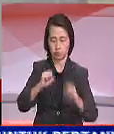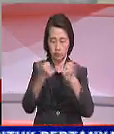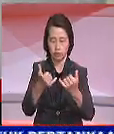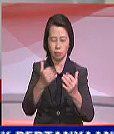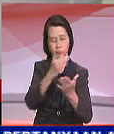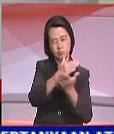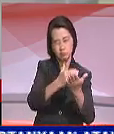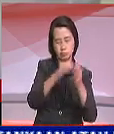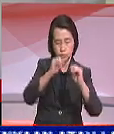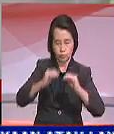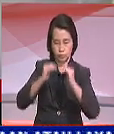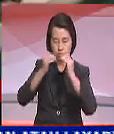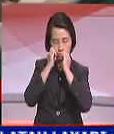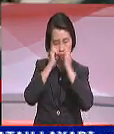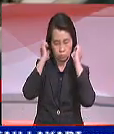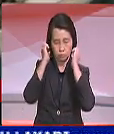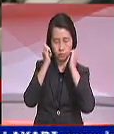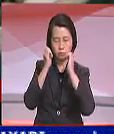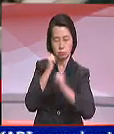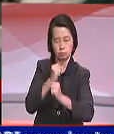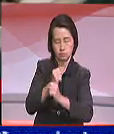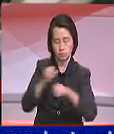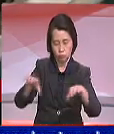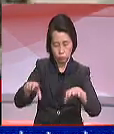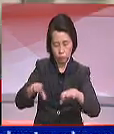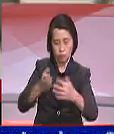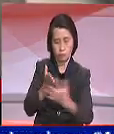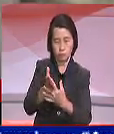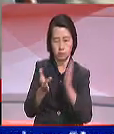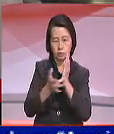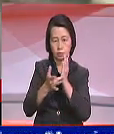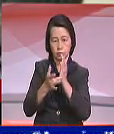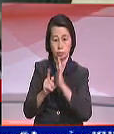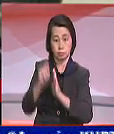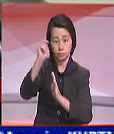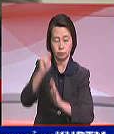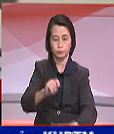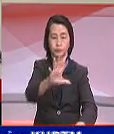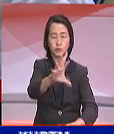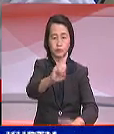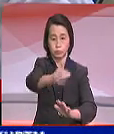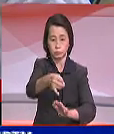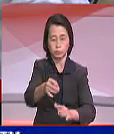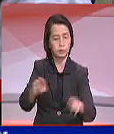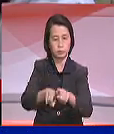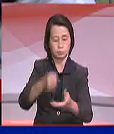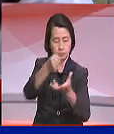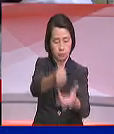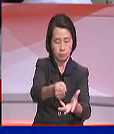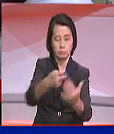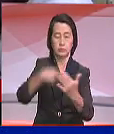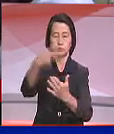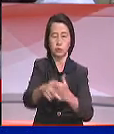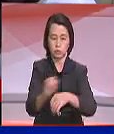pertengahan dapat meningkatkan kecekapan operasi dan pembuatan menerusi teknologi tinggi. RM50 juta ringgit turut disalurkan kepada